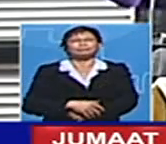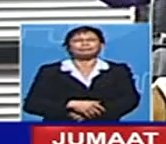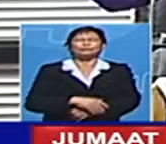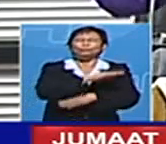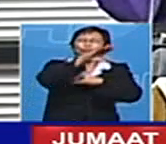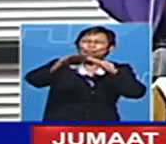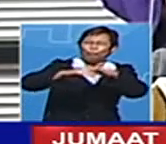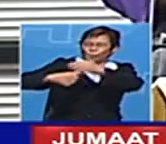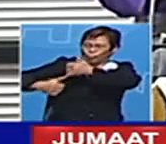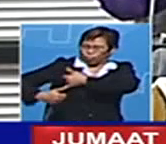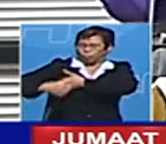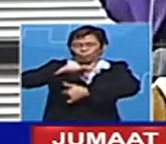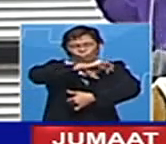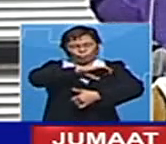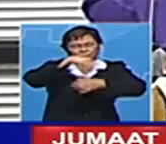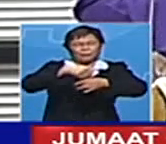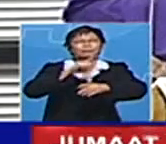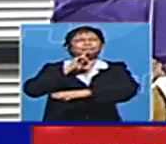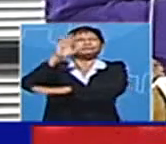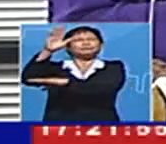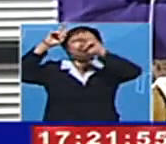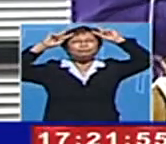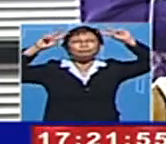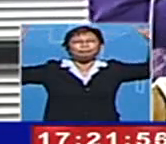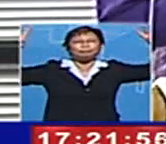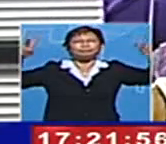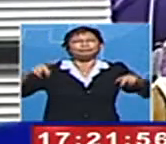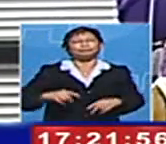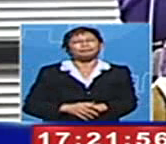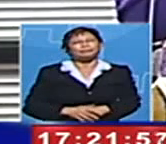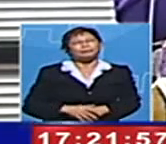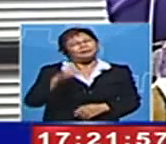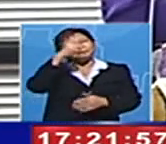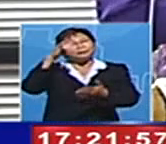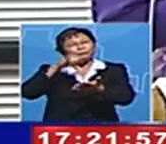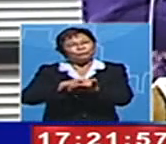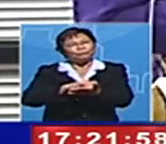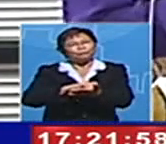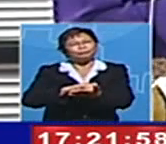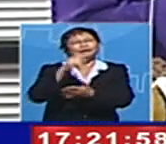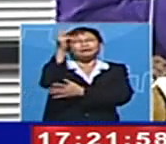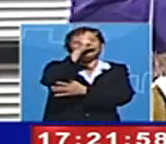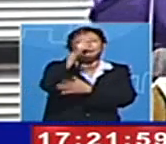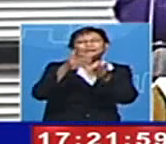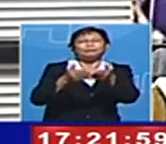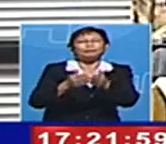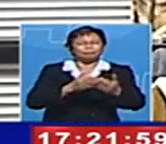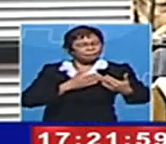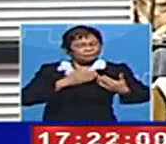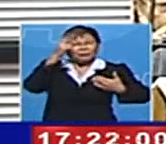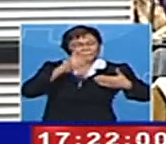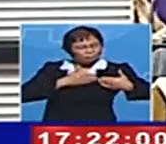prajurit anggota polis dalam menjamin keamanan Perti oleh yang demikian kerajaanited untuk